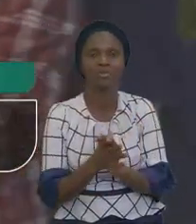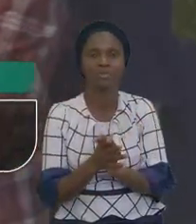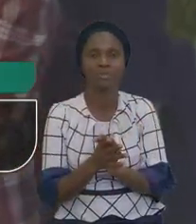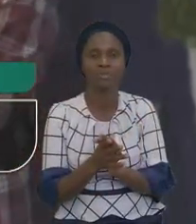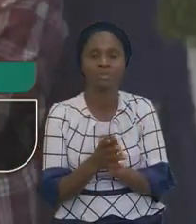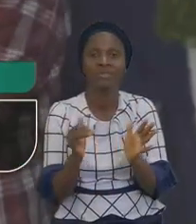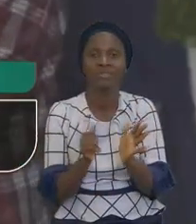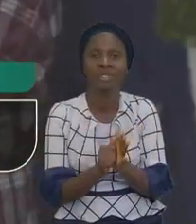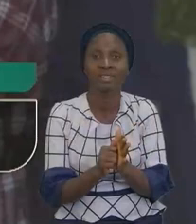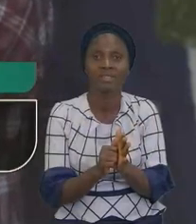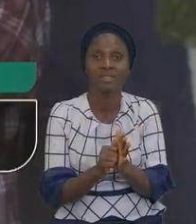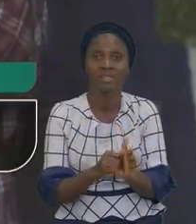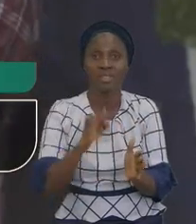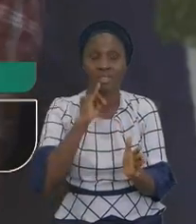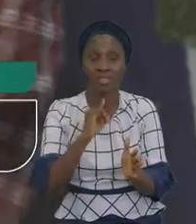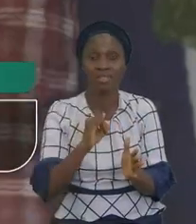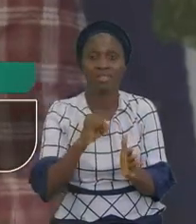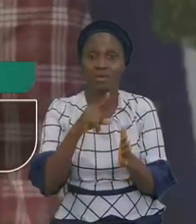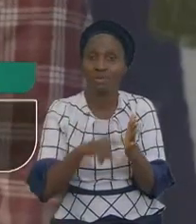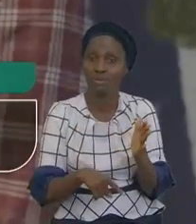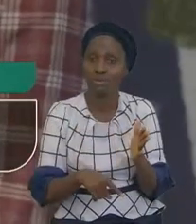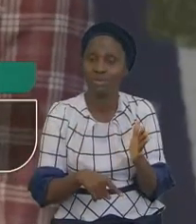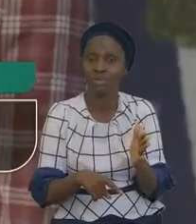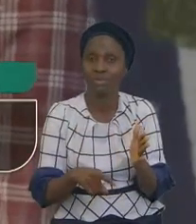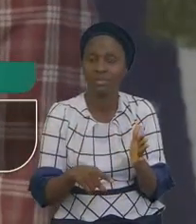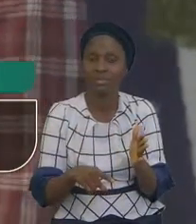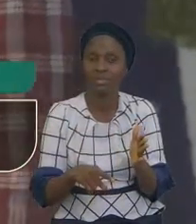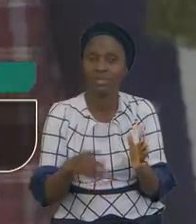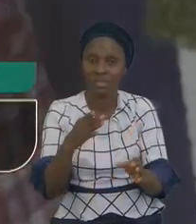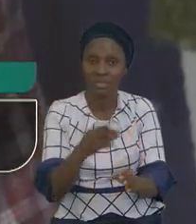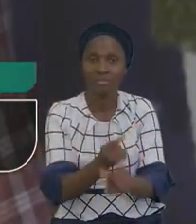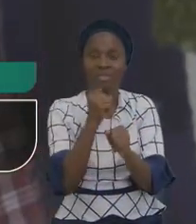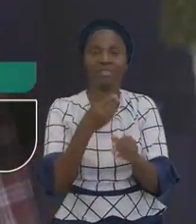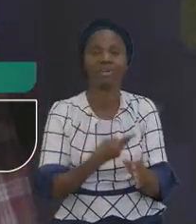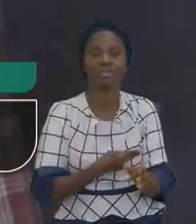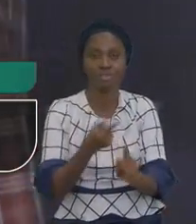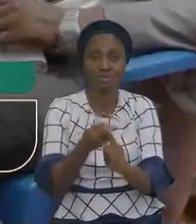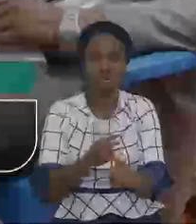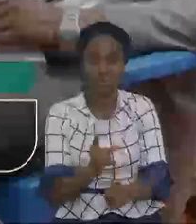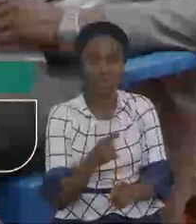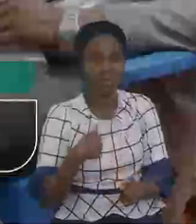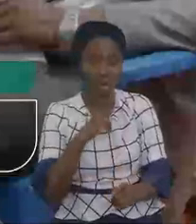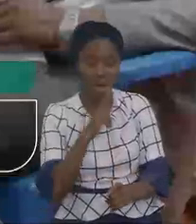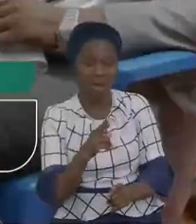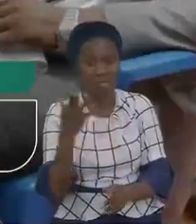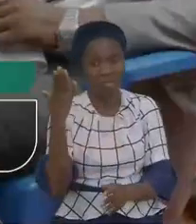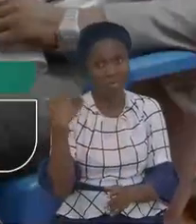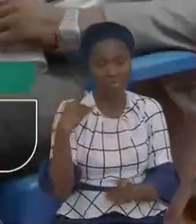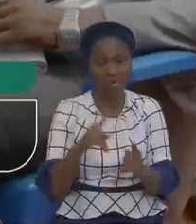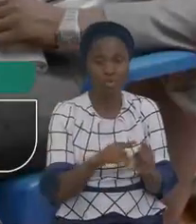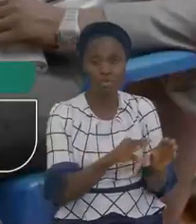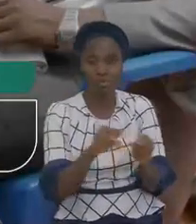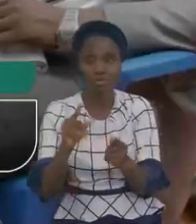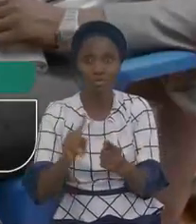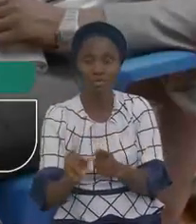C'est ce qui nous sort de là où nous sommes pour nous amener là où il a planifié que nous